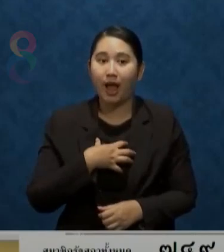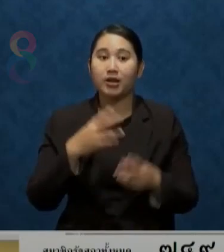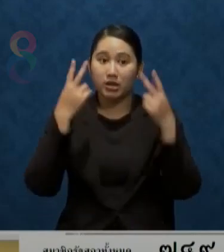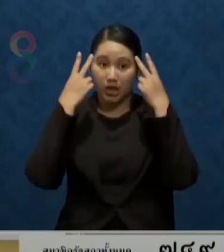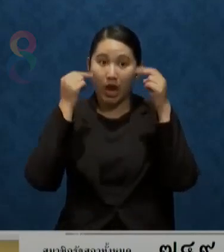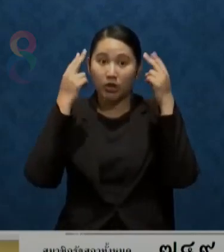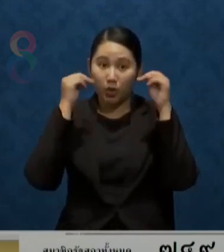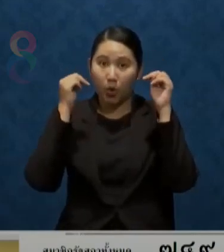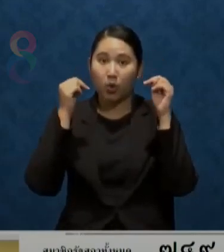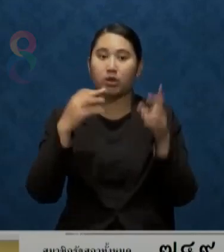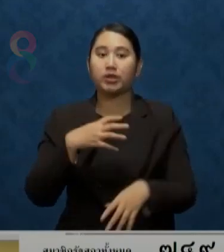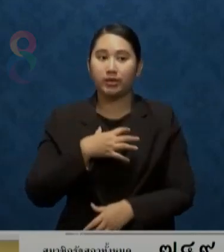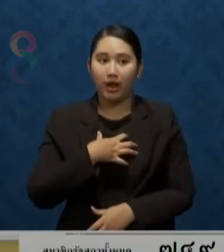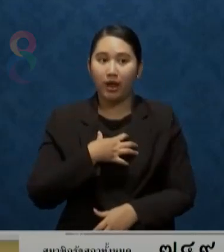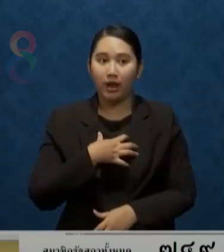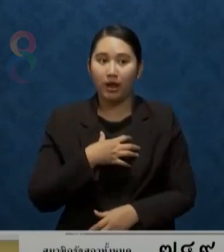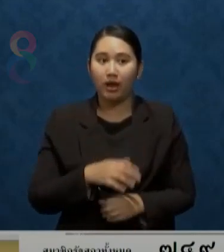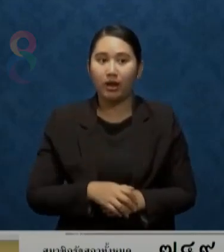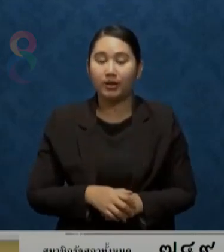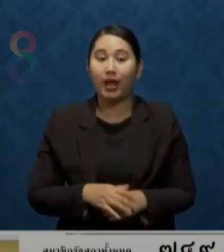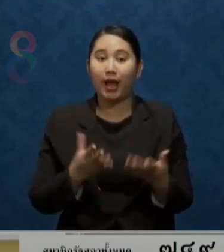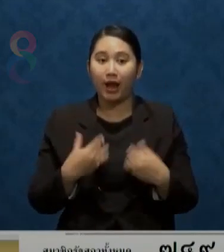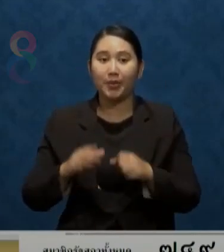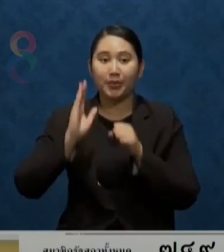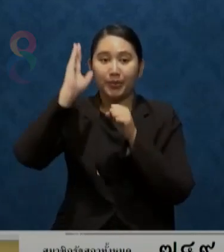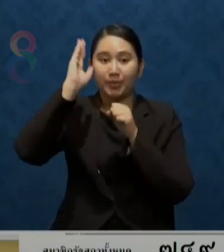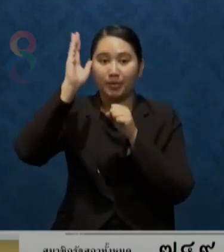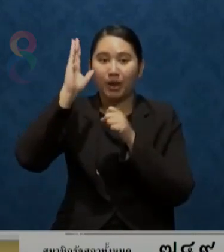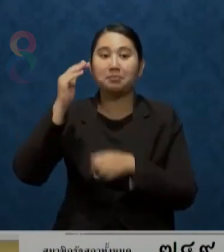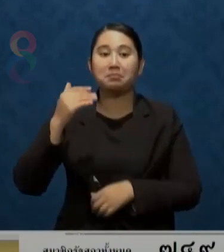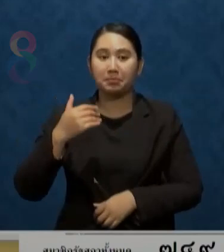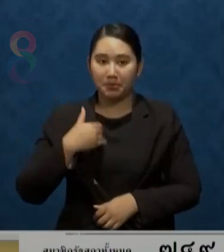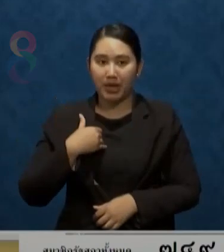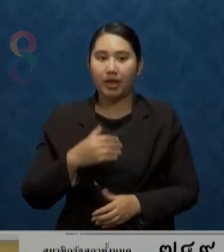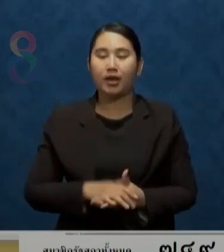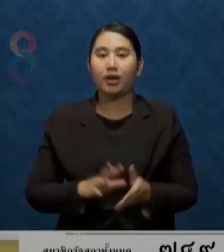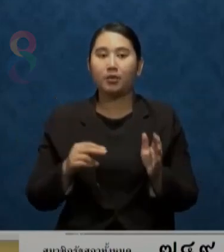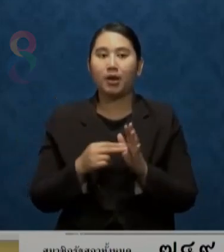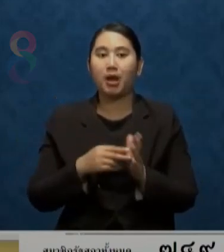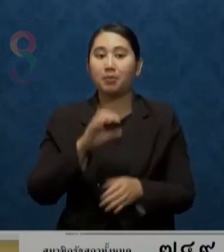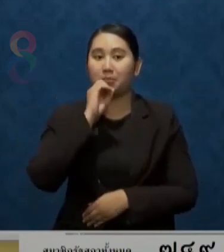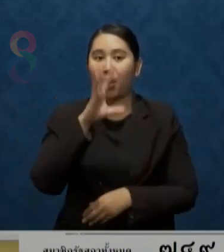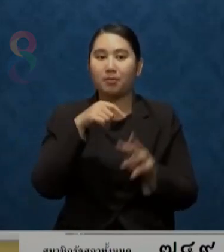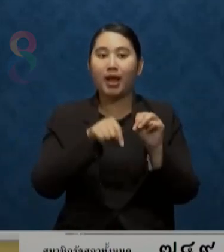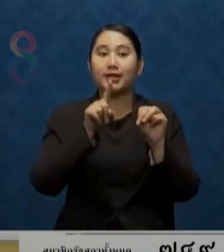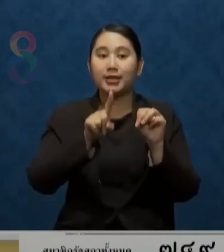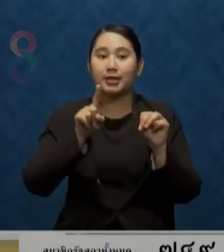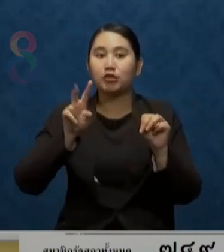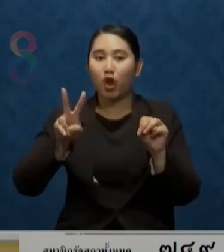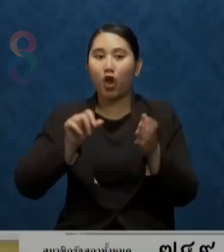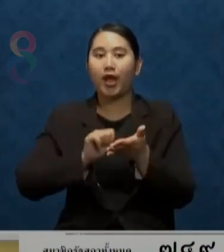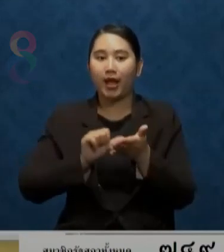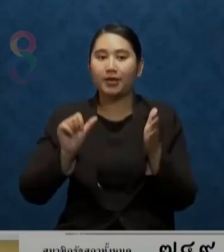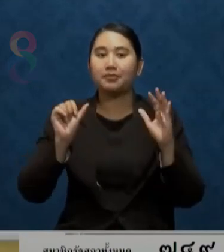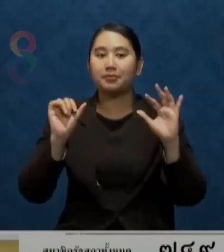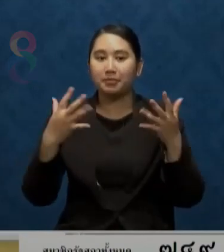รัฐมนตรีแล้วท่านลุกขึ้นมาพูดว่าท่านจะไม่แก้ไข112จะไม่ด